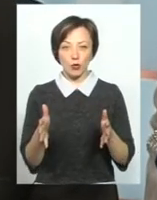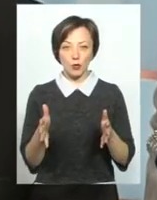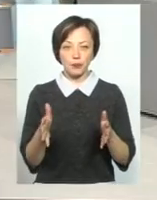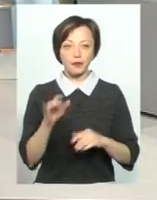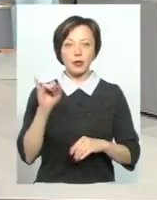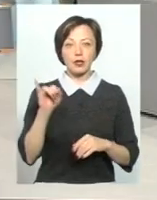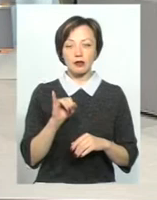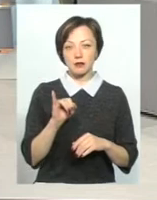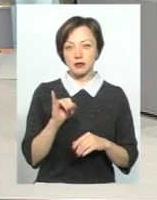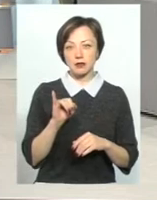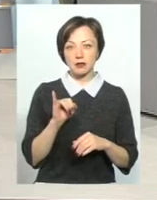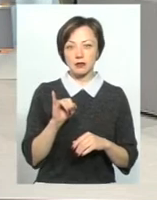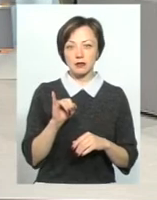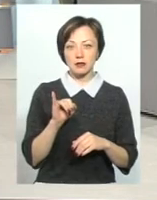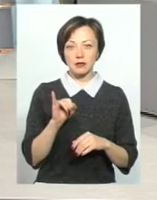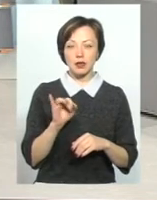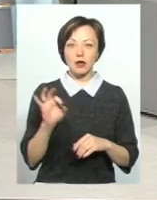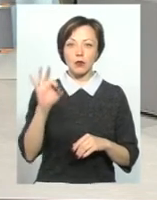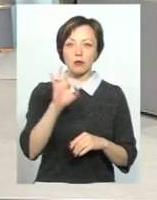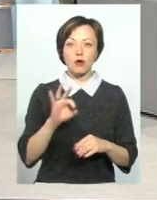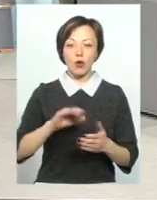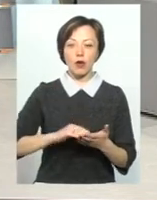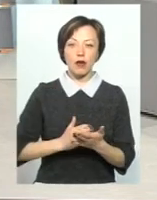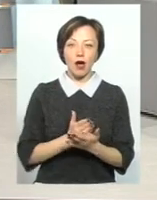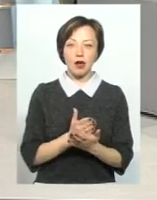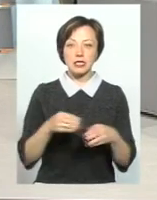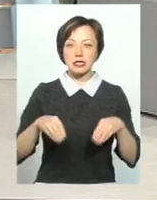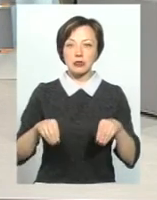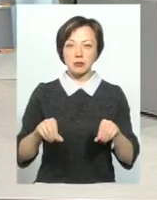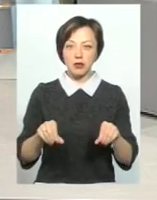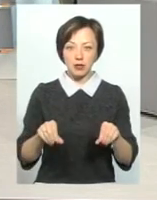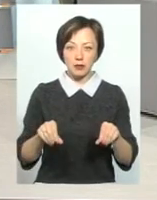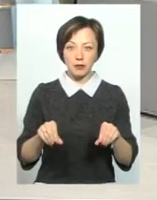І про якість землі